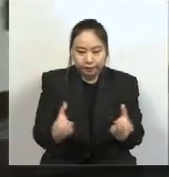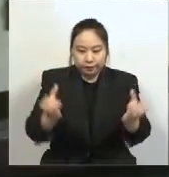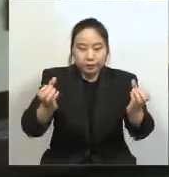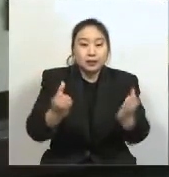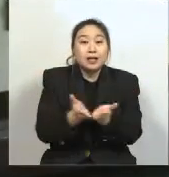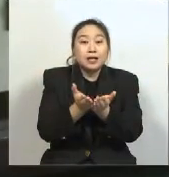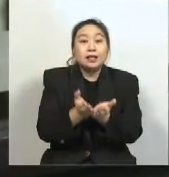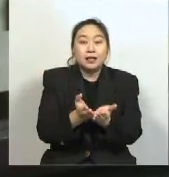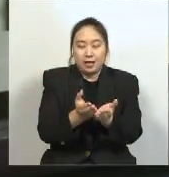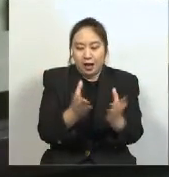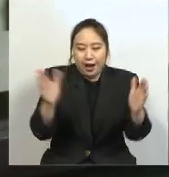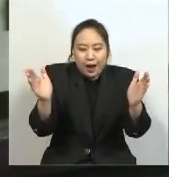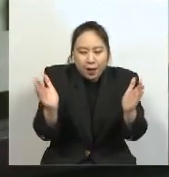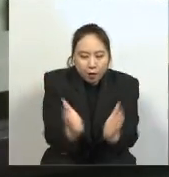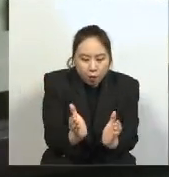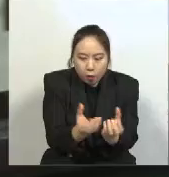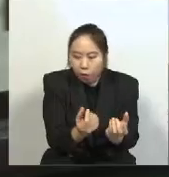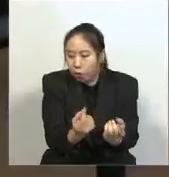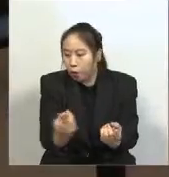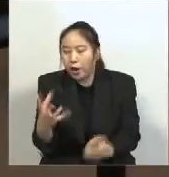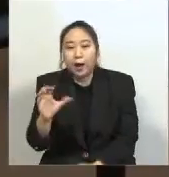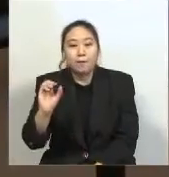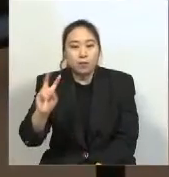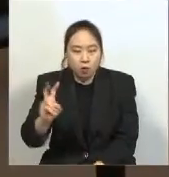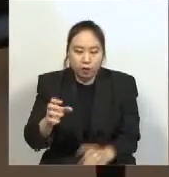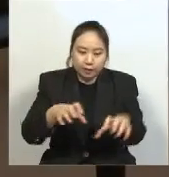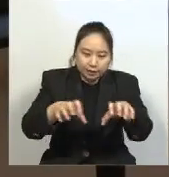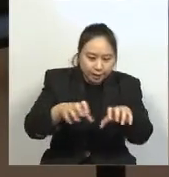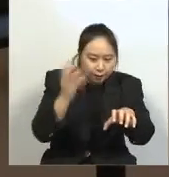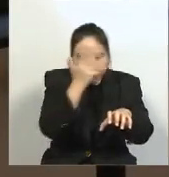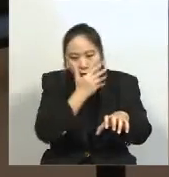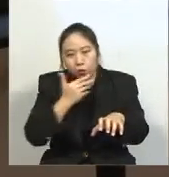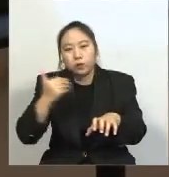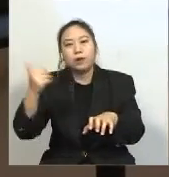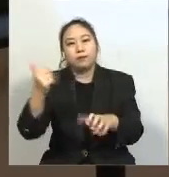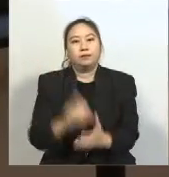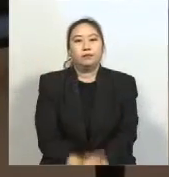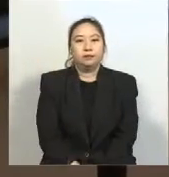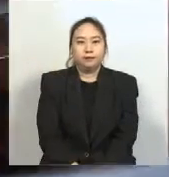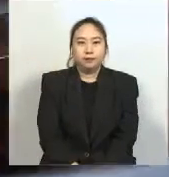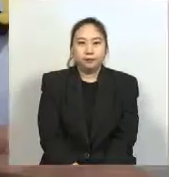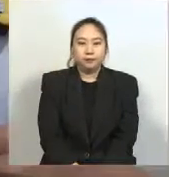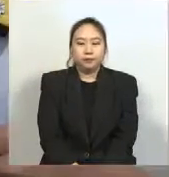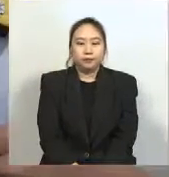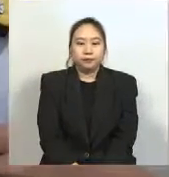ำลองทั้ง52ลำที่ได้รับการออกแบบอย่างประณีตงดงามค่ะ